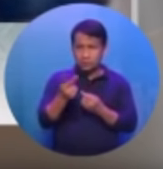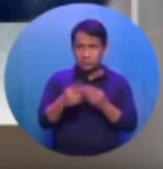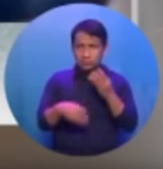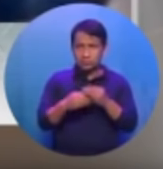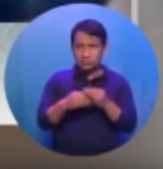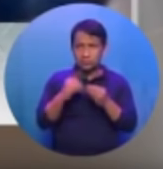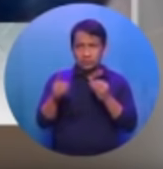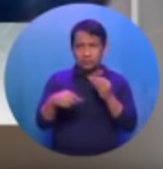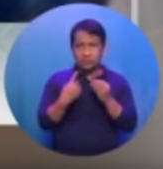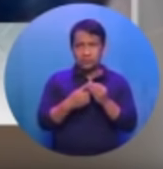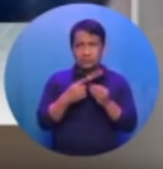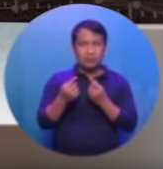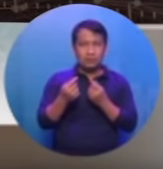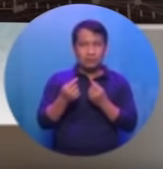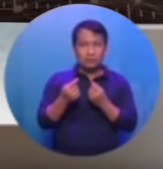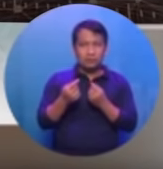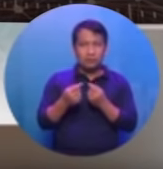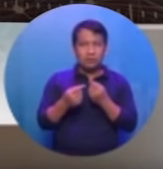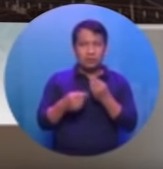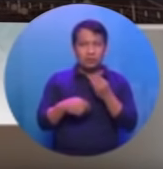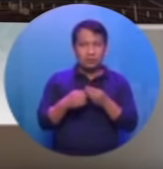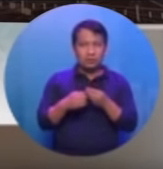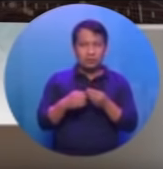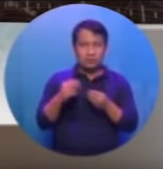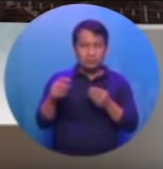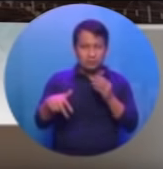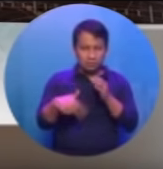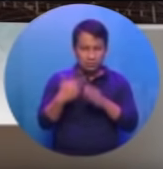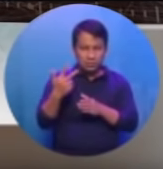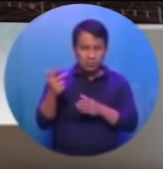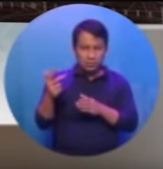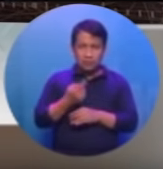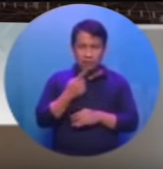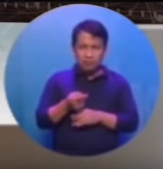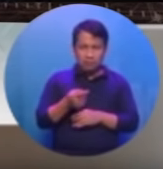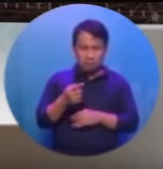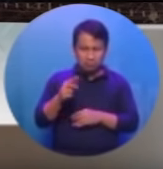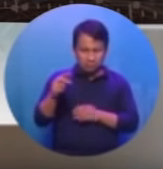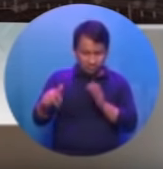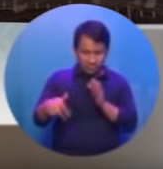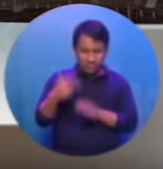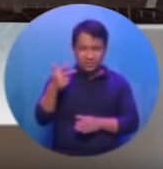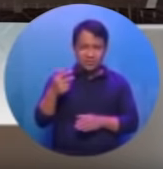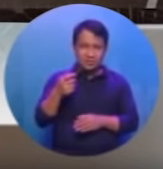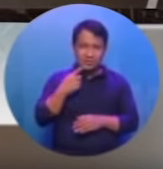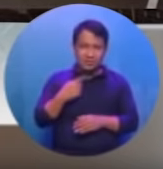aminin na meron siyang ginawang kasalanan sa inyo? Bali, tatlong beses niya na po akong niloko, sir. Tatlo?